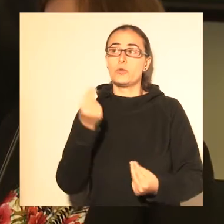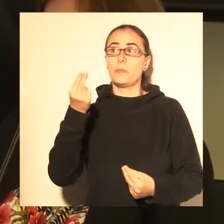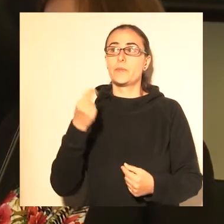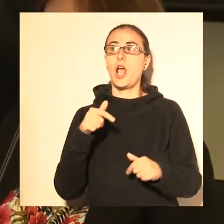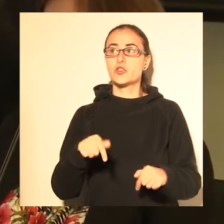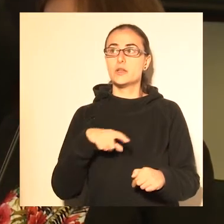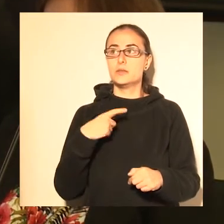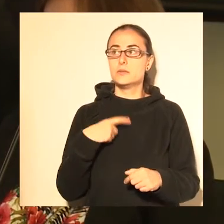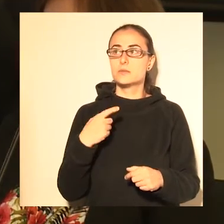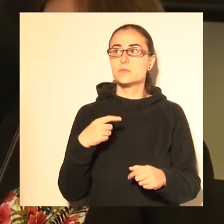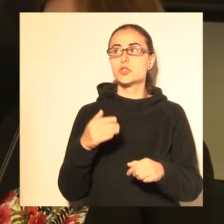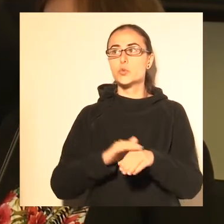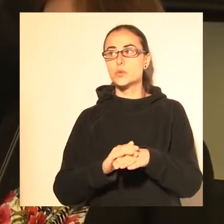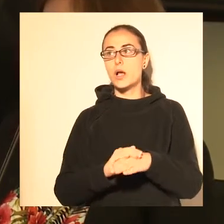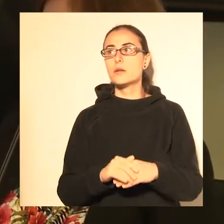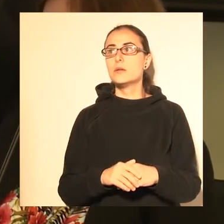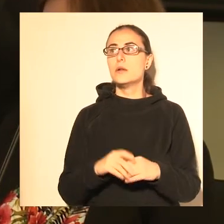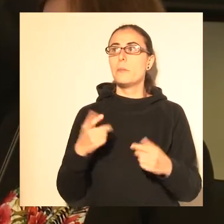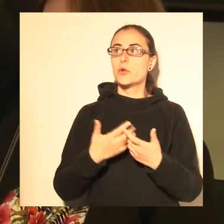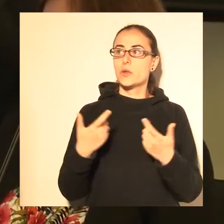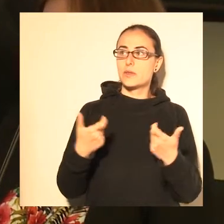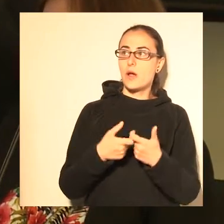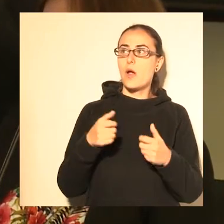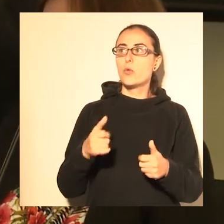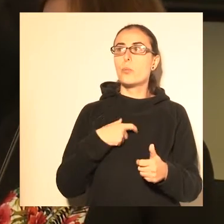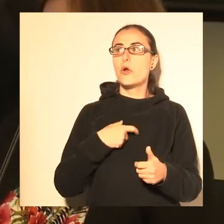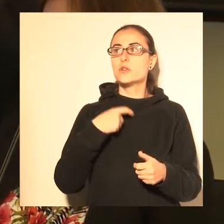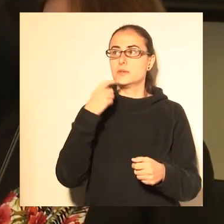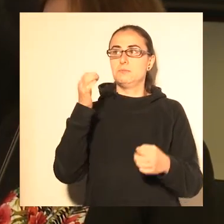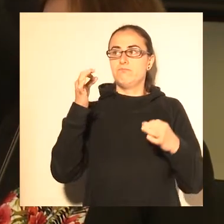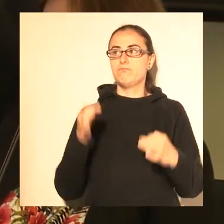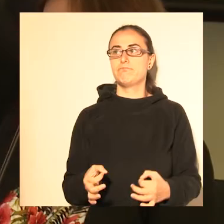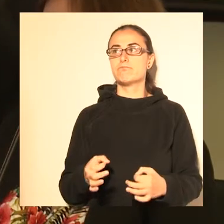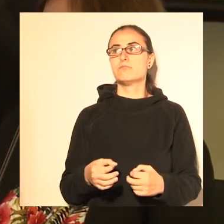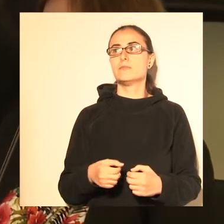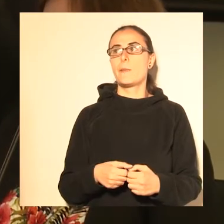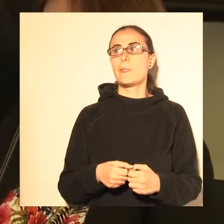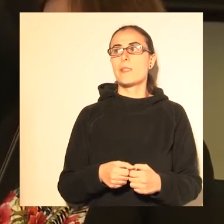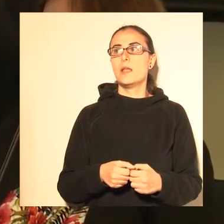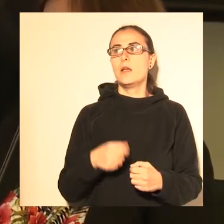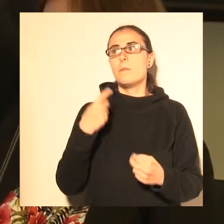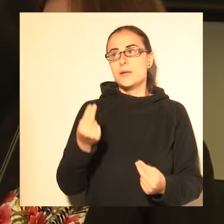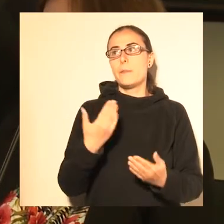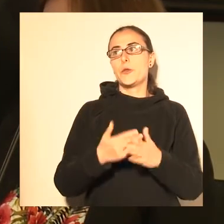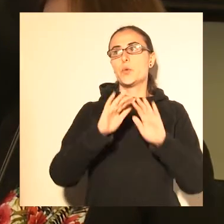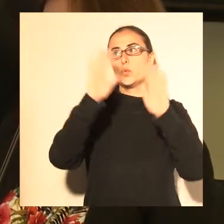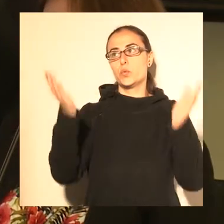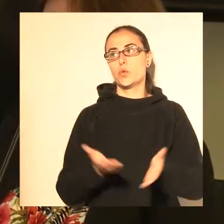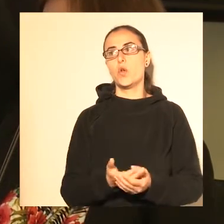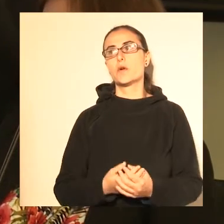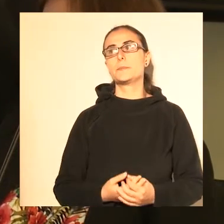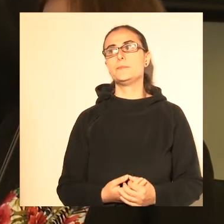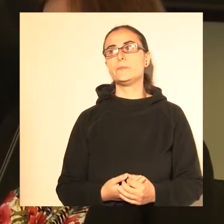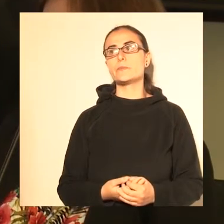deosebită am fost acuzat că am pus taxă acuma nu poți să fii binele